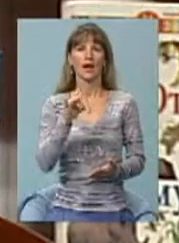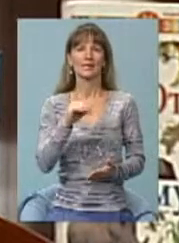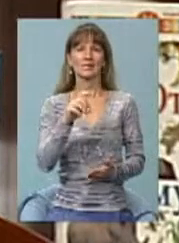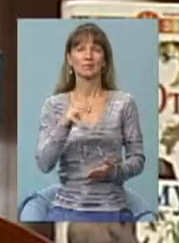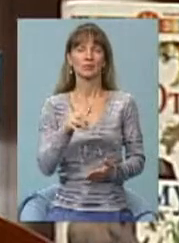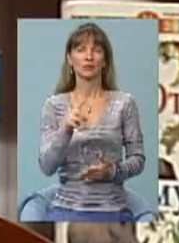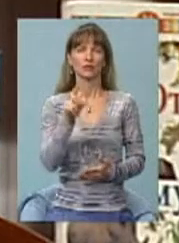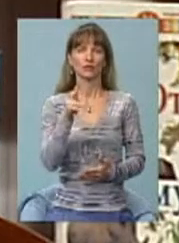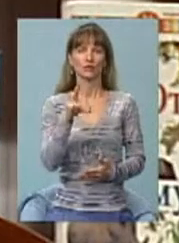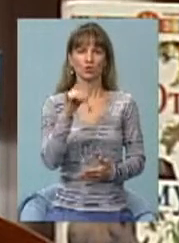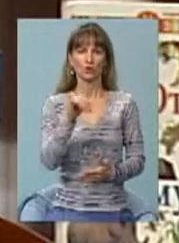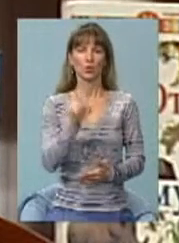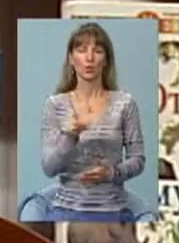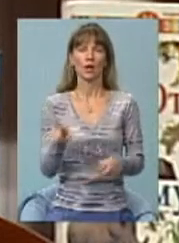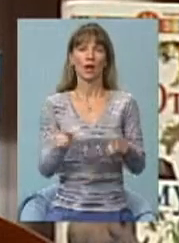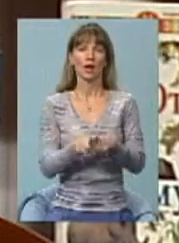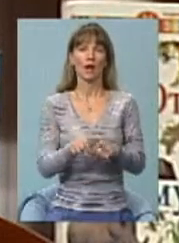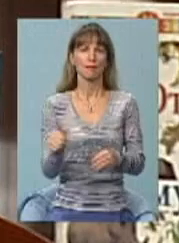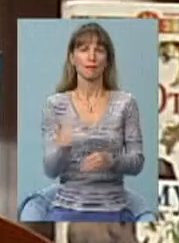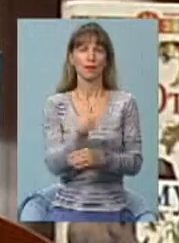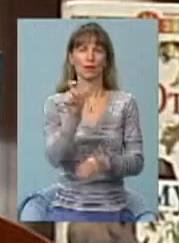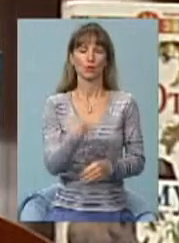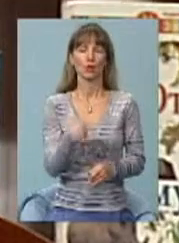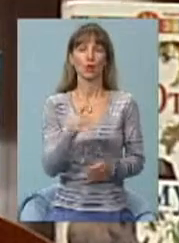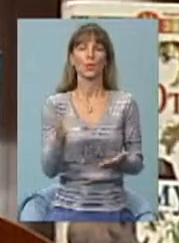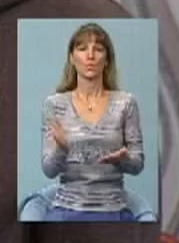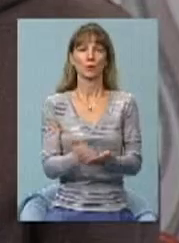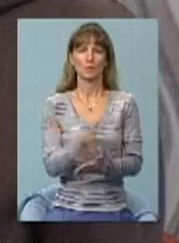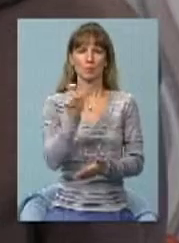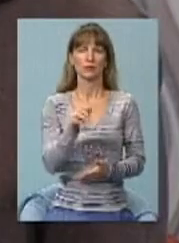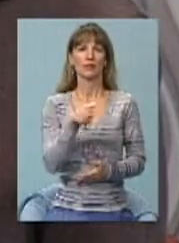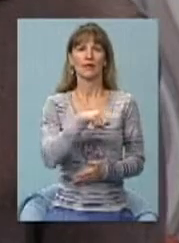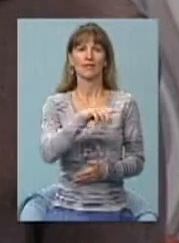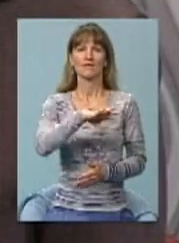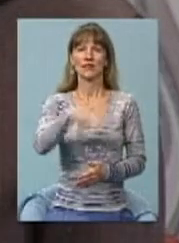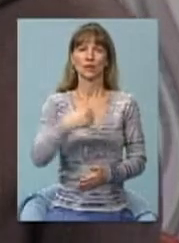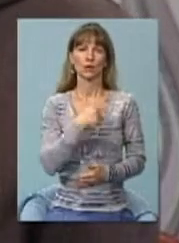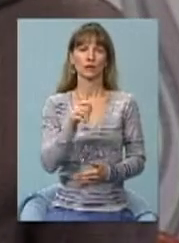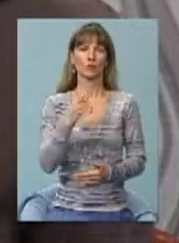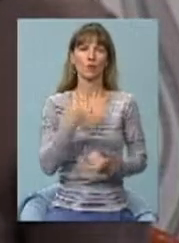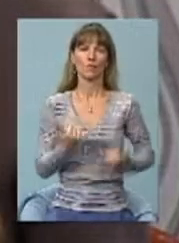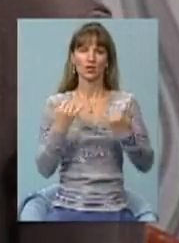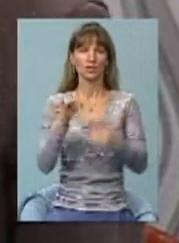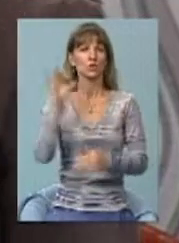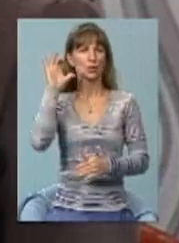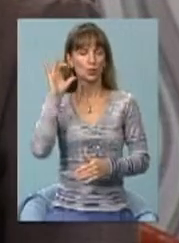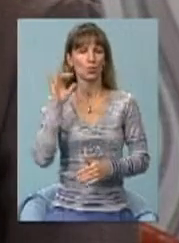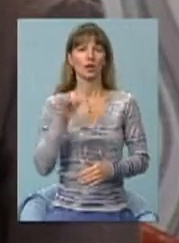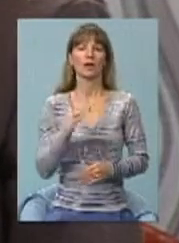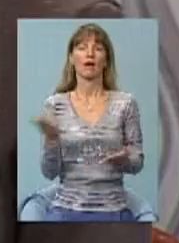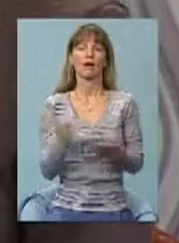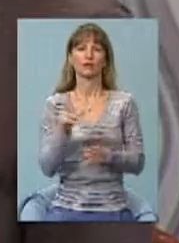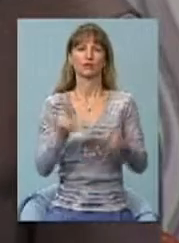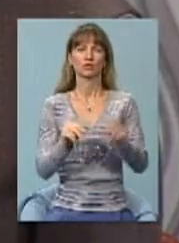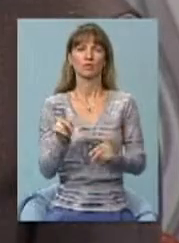як лідери, вони успішні. Тобто їх завжди будуть, мені кажеться, уважати і слухати. І дослухатися до них. Да. А як ти взагалі вважаєш, от